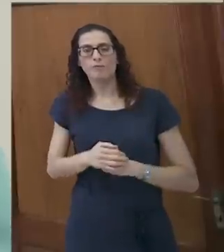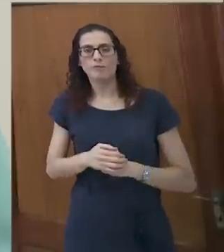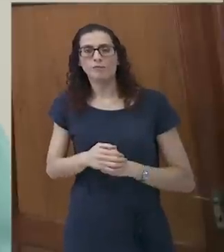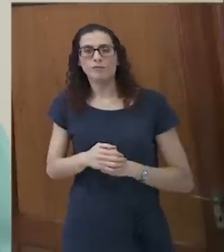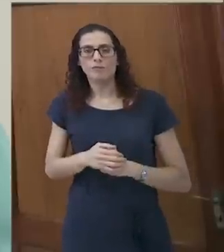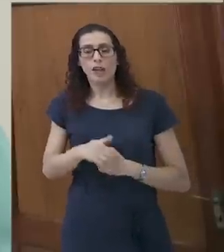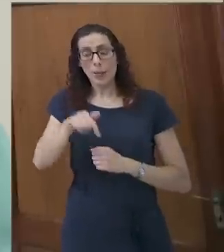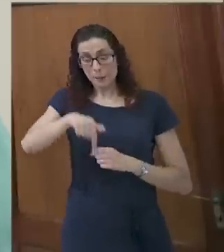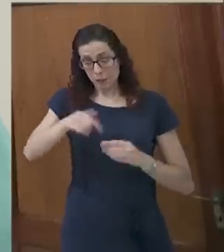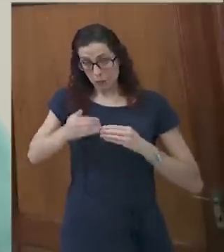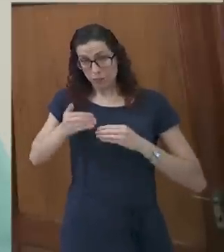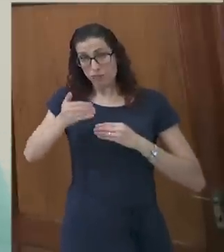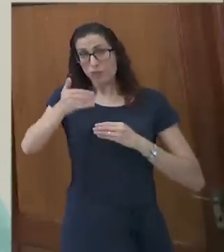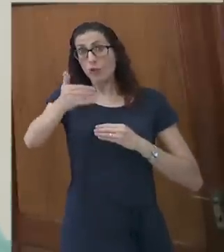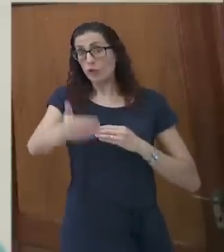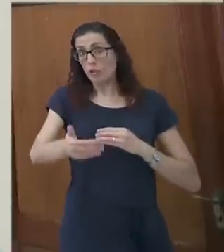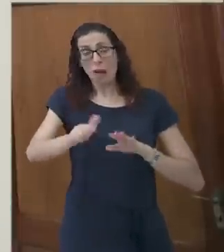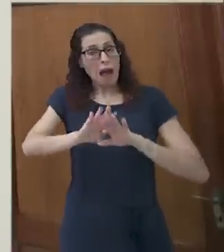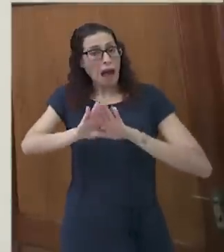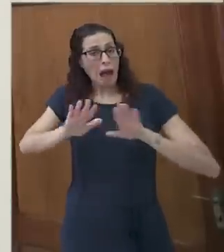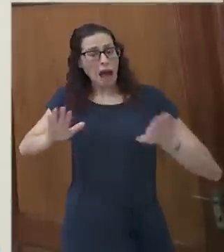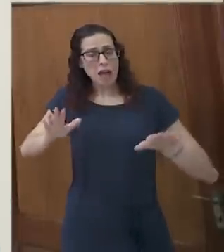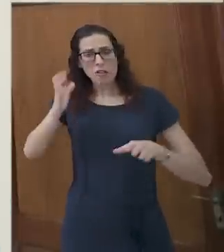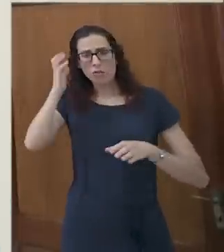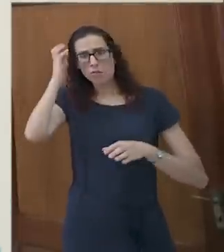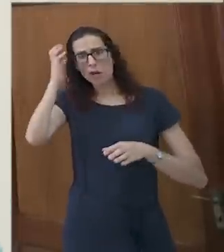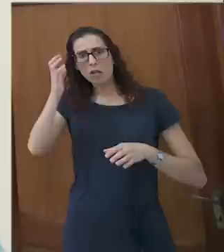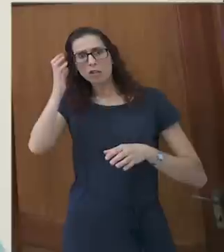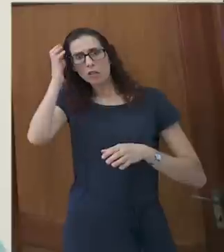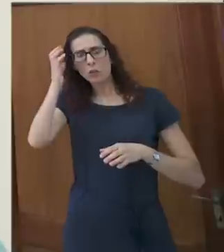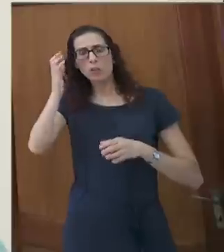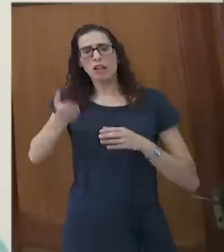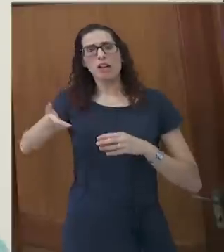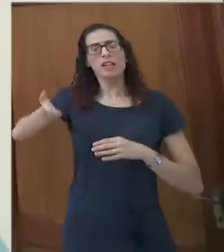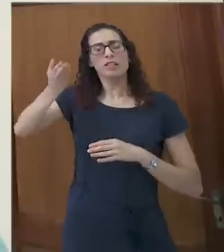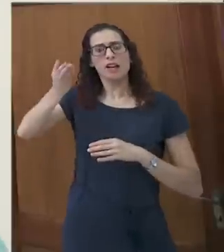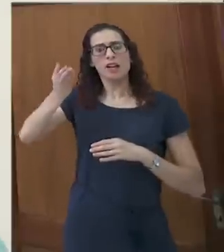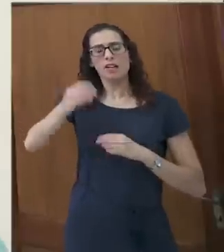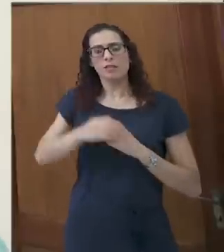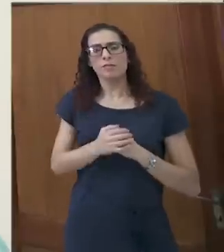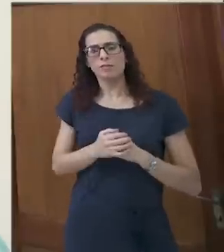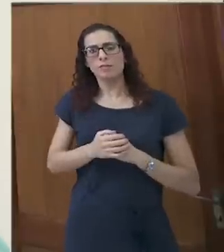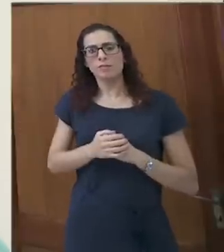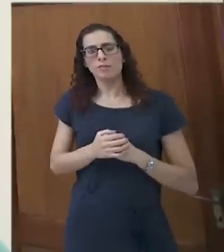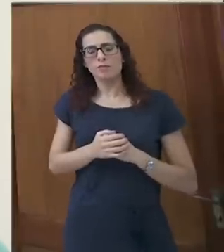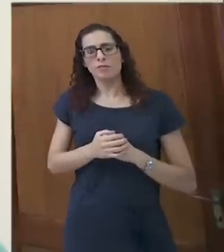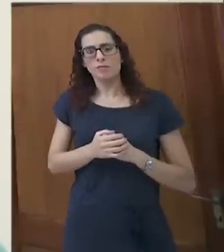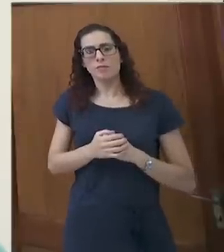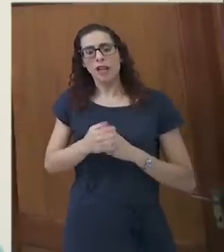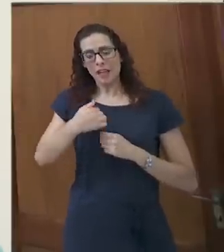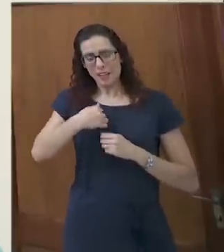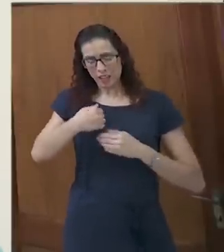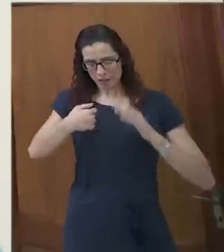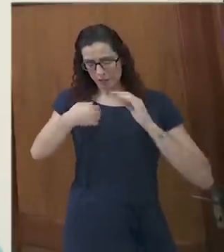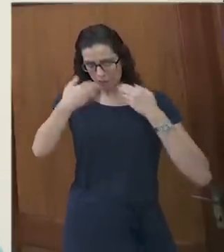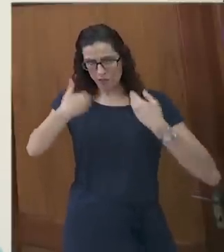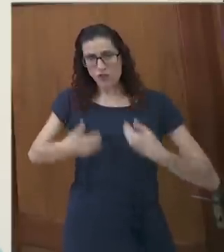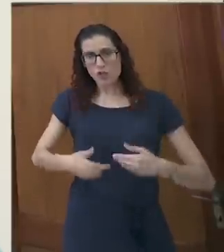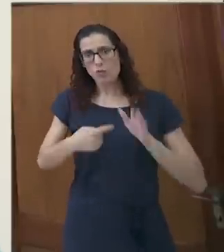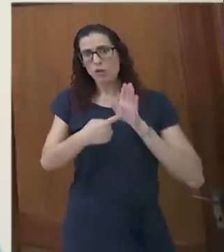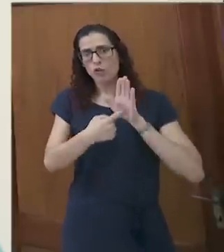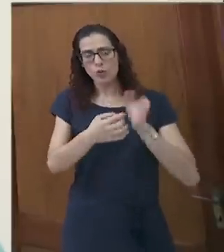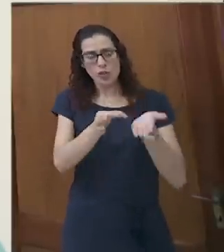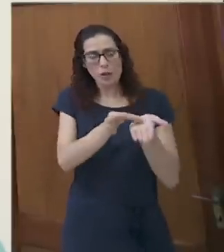Millum il-quddiem ħadd m'għandu jħabba tniżjed, jien inġib b'ġismi l-marki ta'